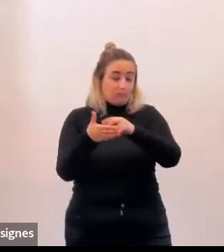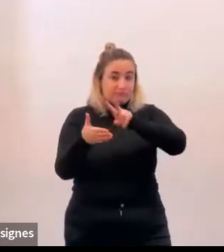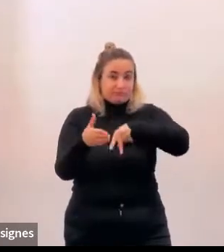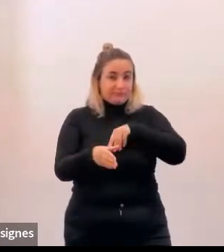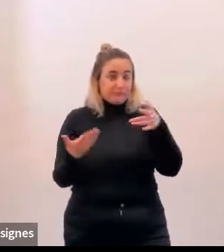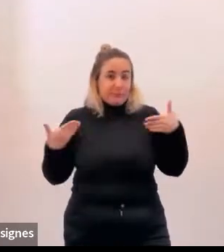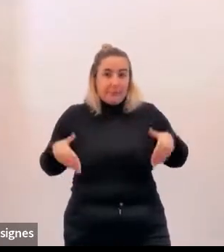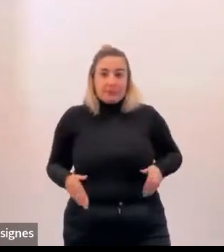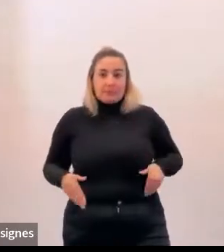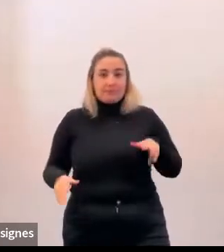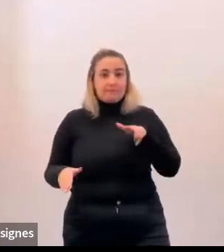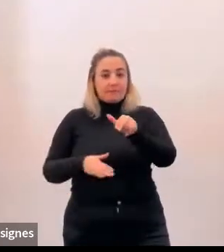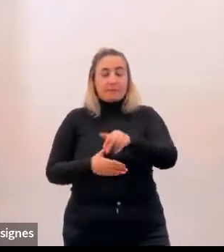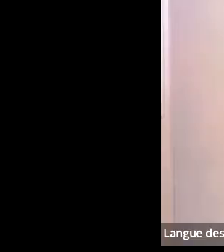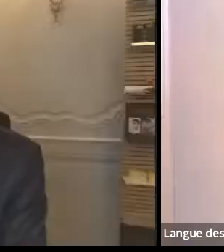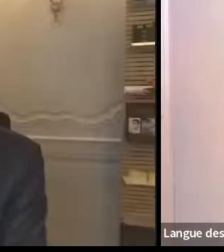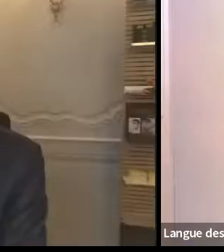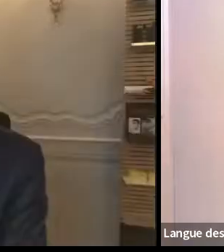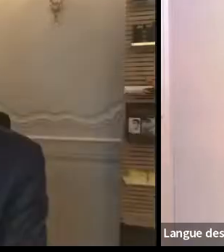remercie.